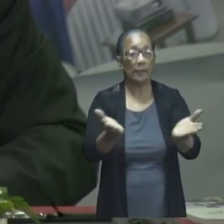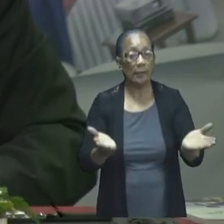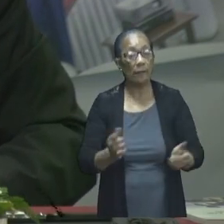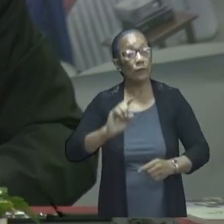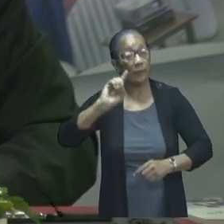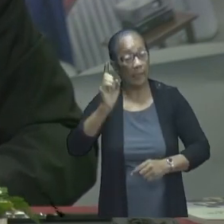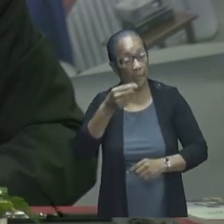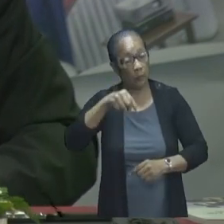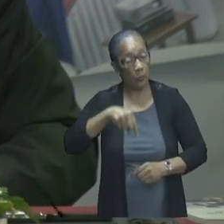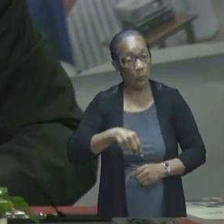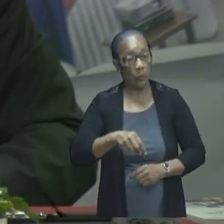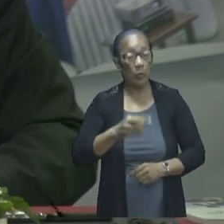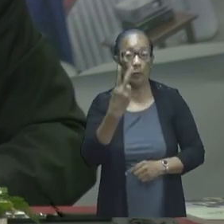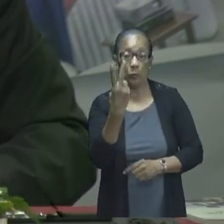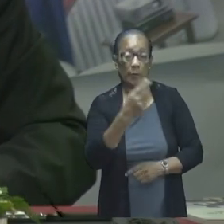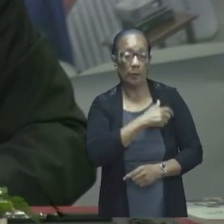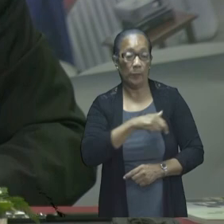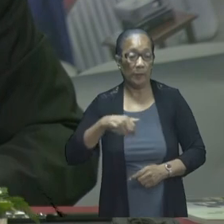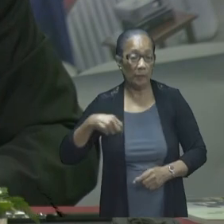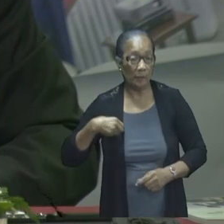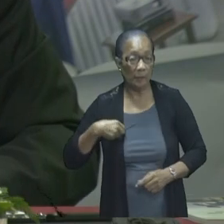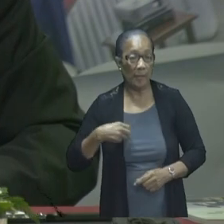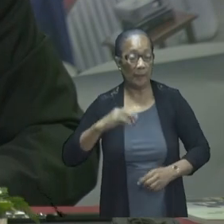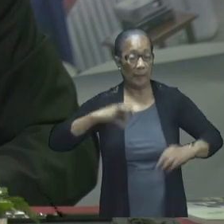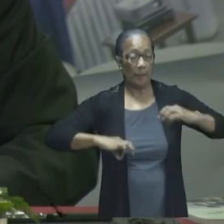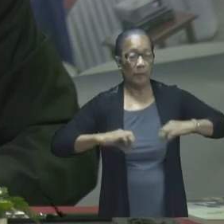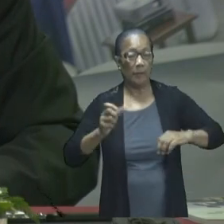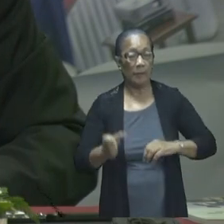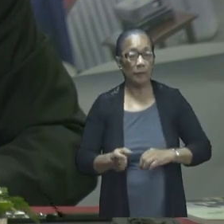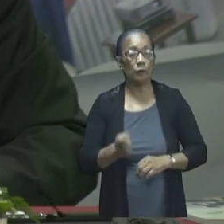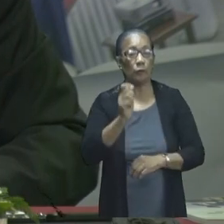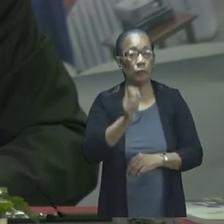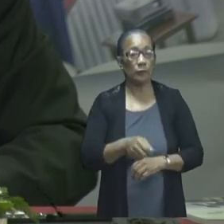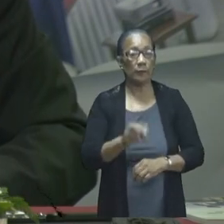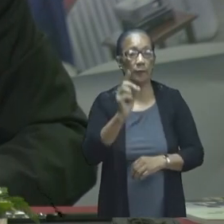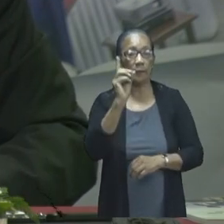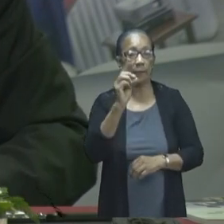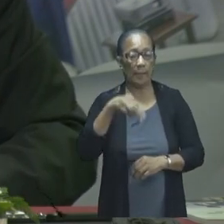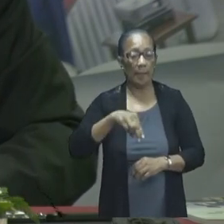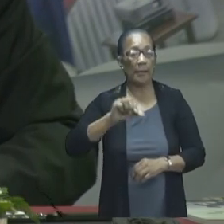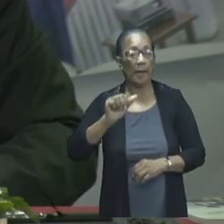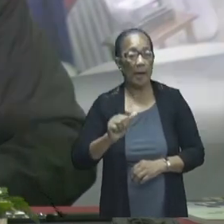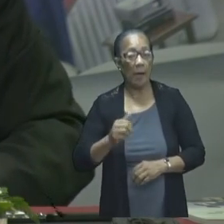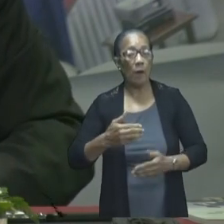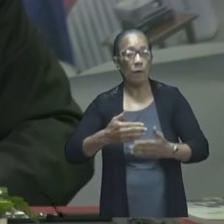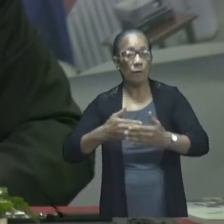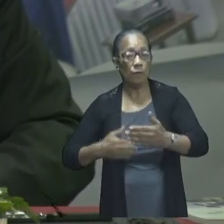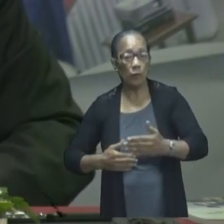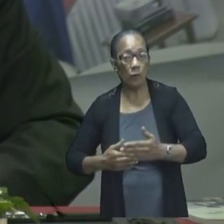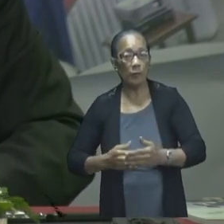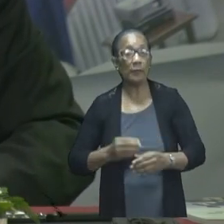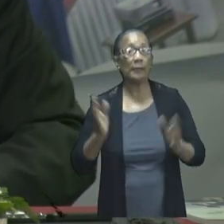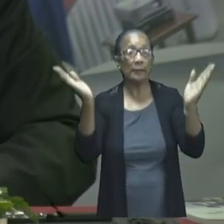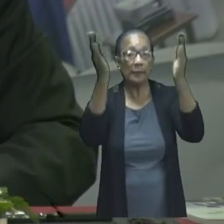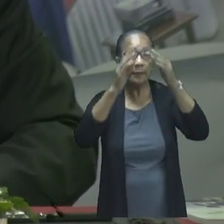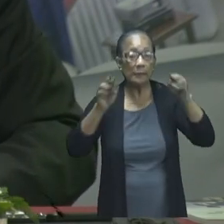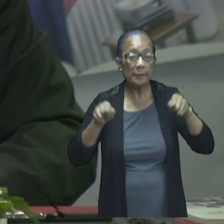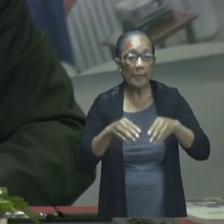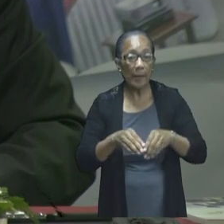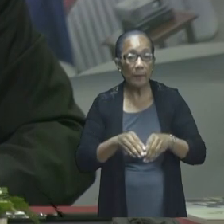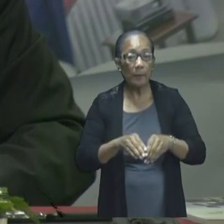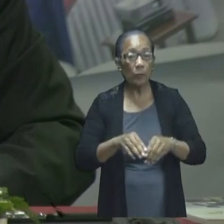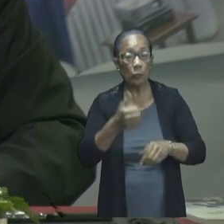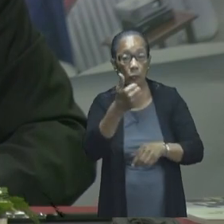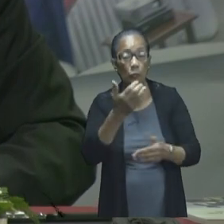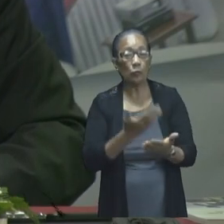vb minister fossielen dna laat ons begroting voor einde van dit jaar december goedkeuren zodat we januari